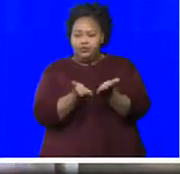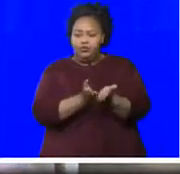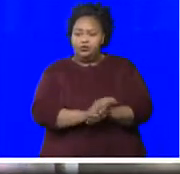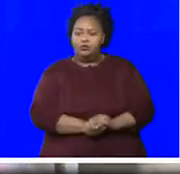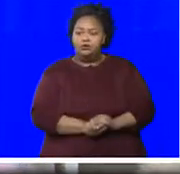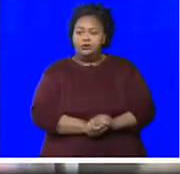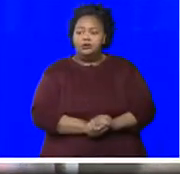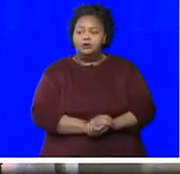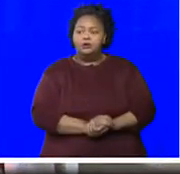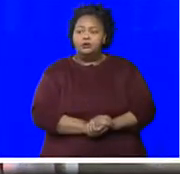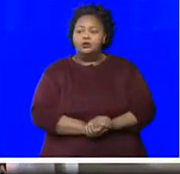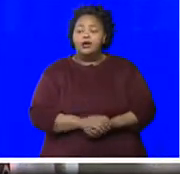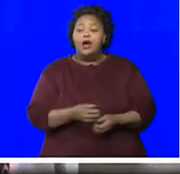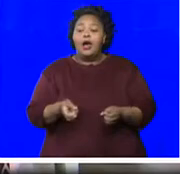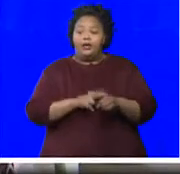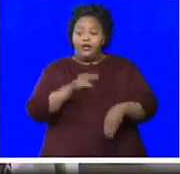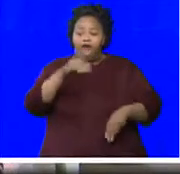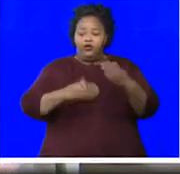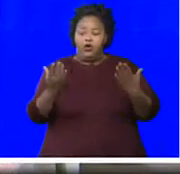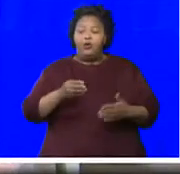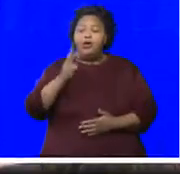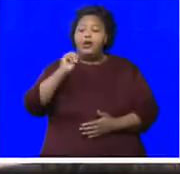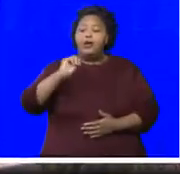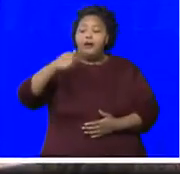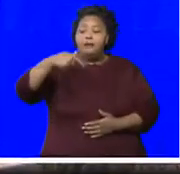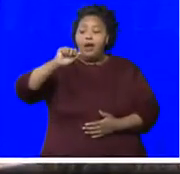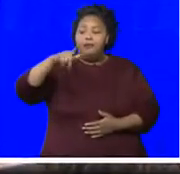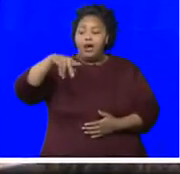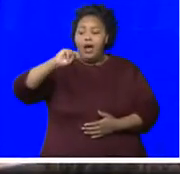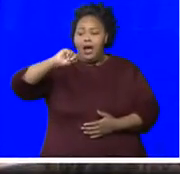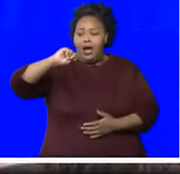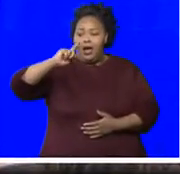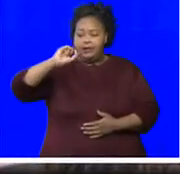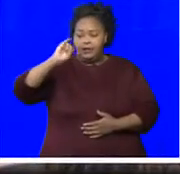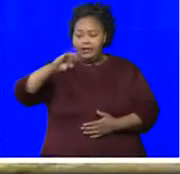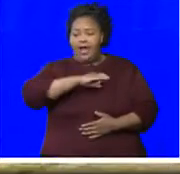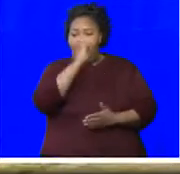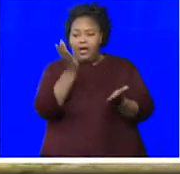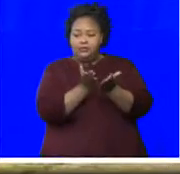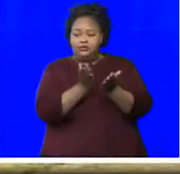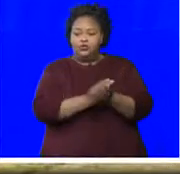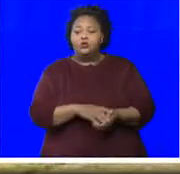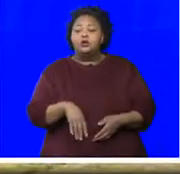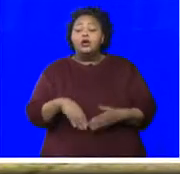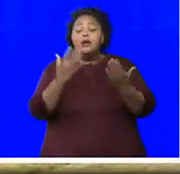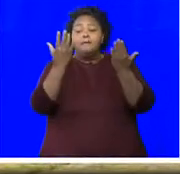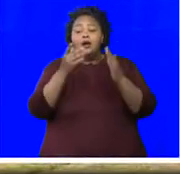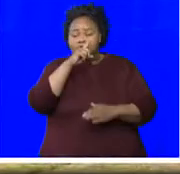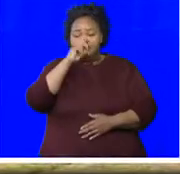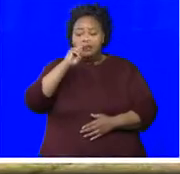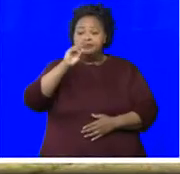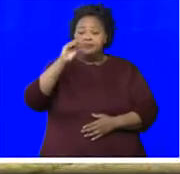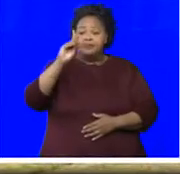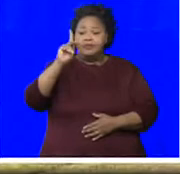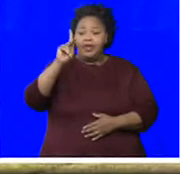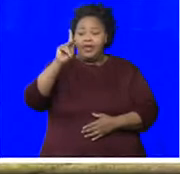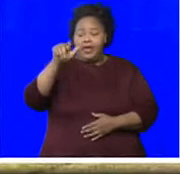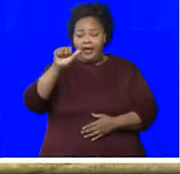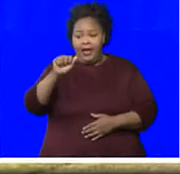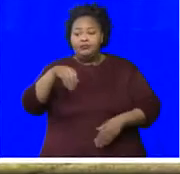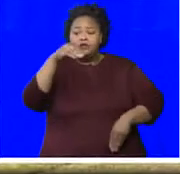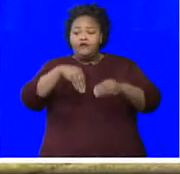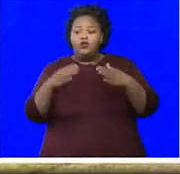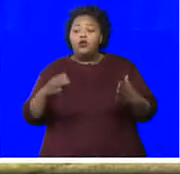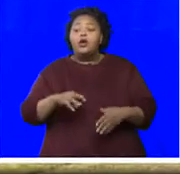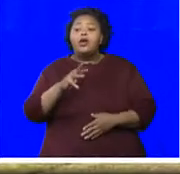kutabe kuvotelwa emphaphati primary school kanye nasempuma kudze primary school. engxeka umphakathi kutabe kuvotelwa esinqeni